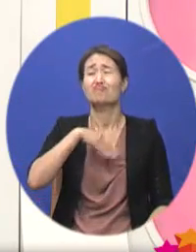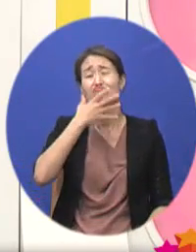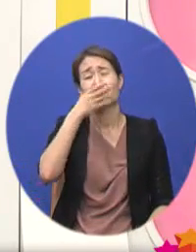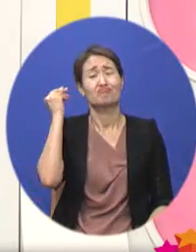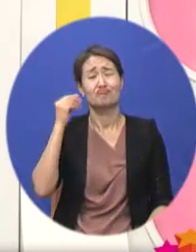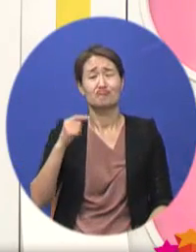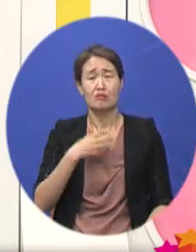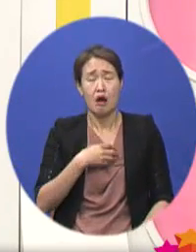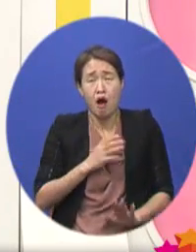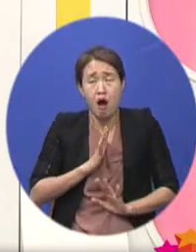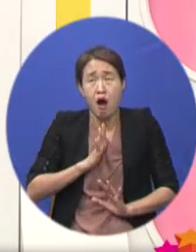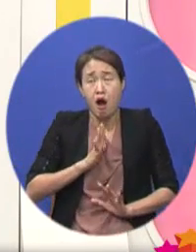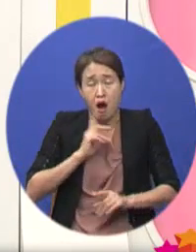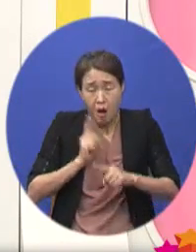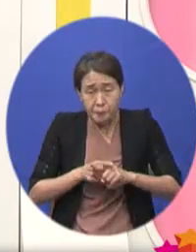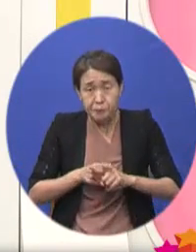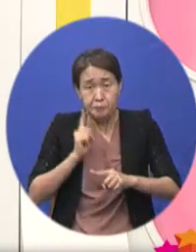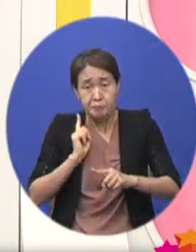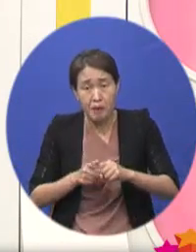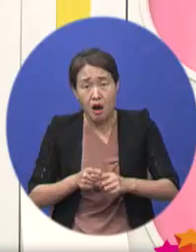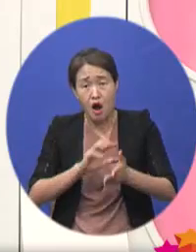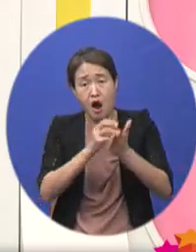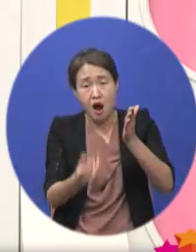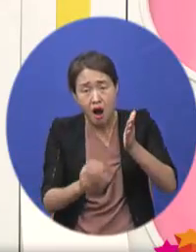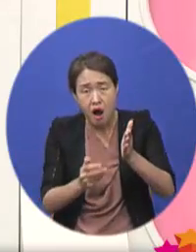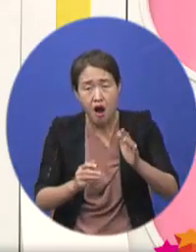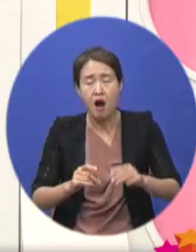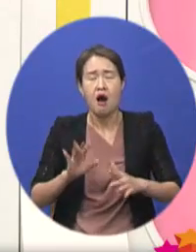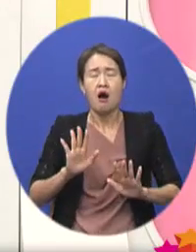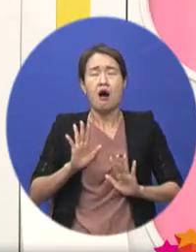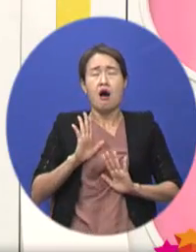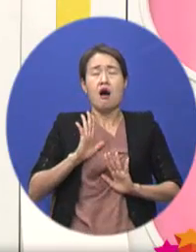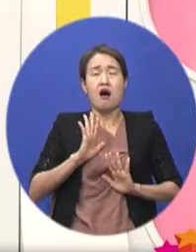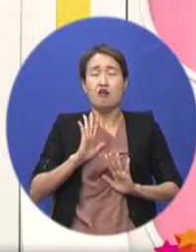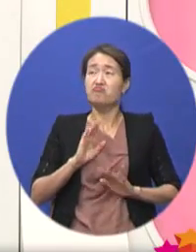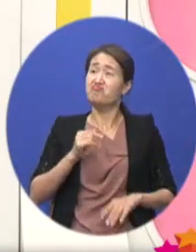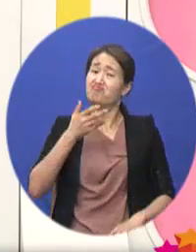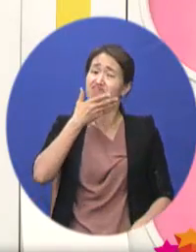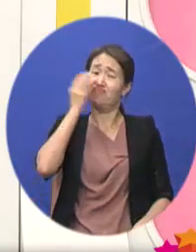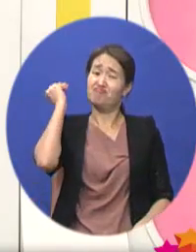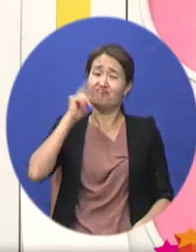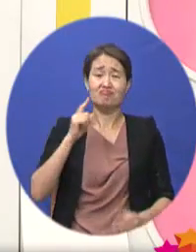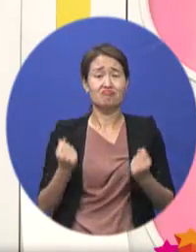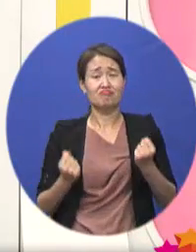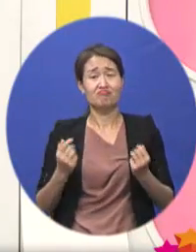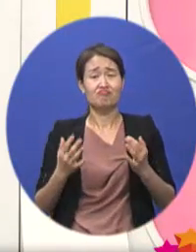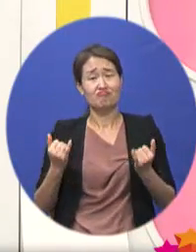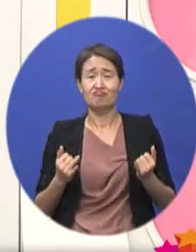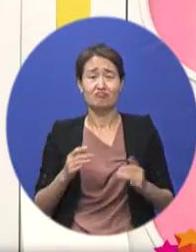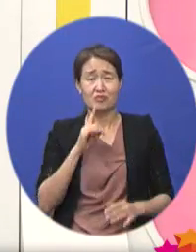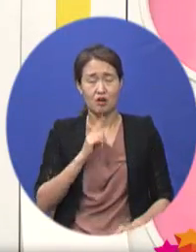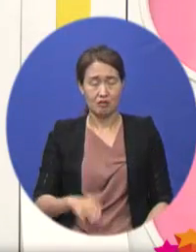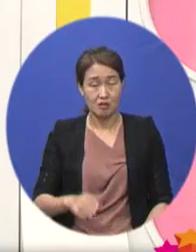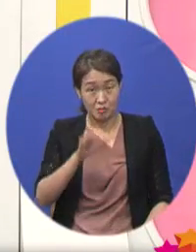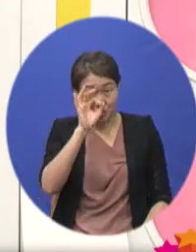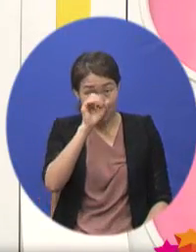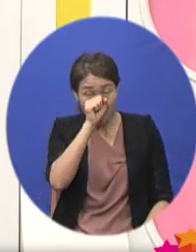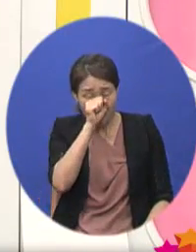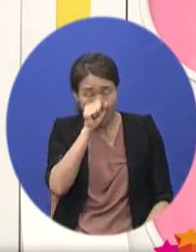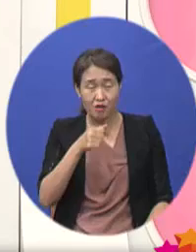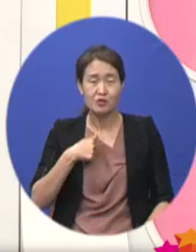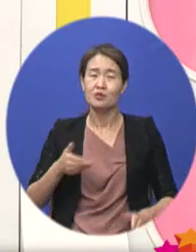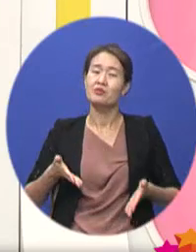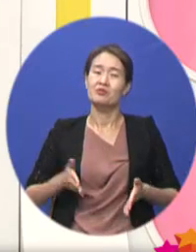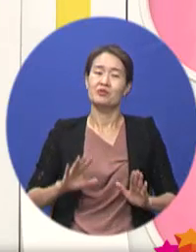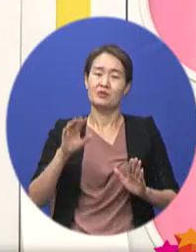오. 우리는 겁이 나가지고 중간중간에 돌이 그렇겠네 깜짝 놀라셨겠네 어, 위에서 이렇게 떨어져 네. 예. 이렇게 이렇게 좋은 곳을 우리 예.